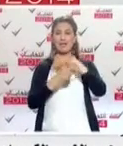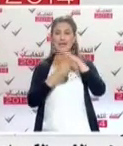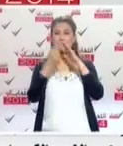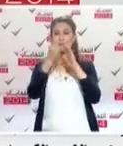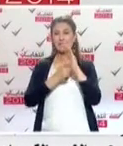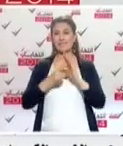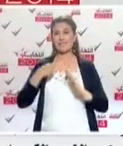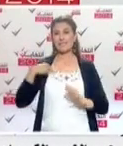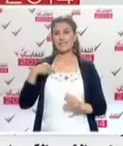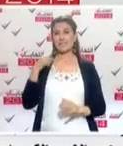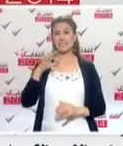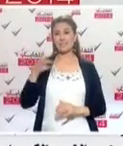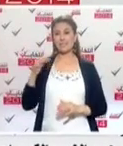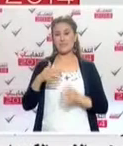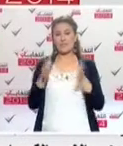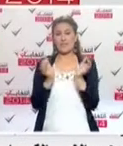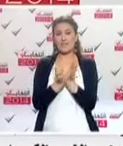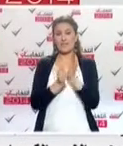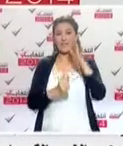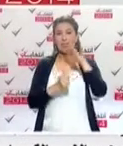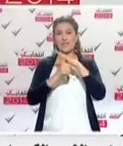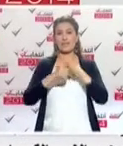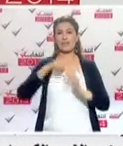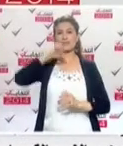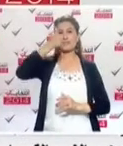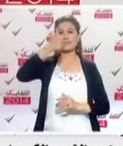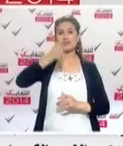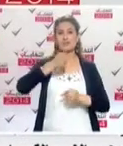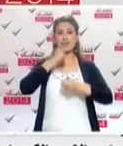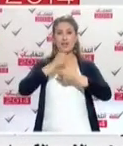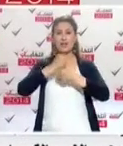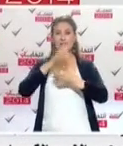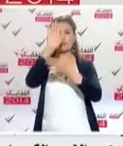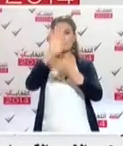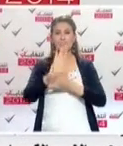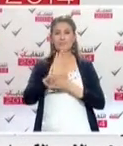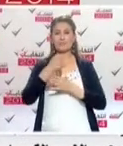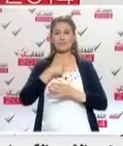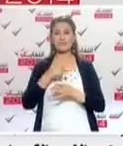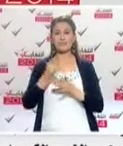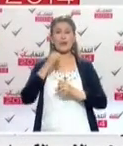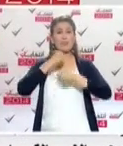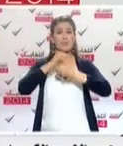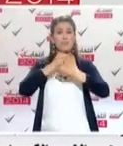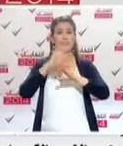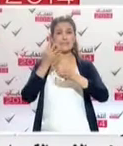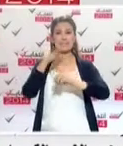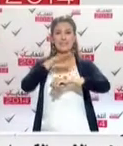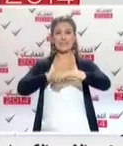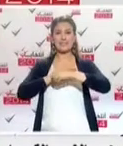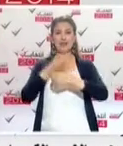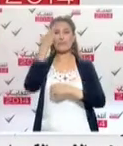المختار السباعي، رئيس قائمة حزب الغد عن ولاية القيروان. القيروان عاصمة التاريخ والحضارة، عاصمة العزة